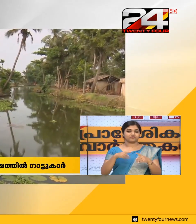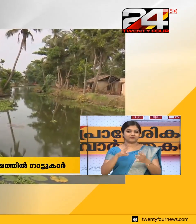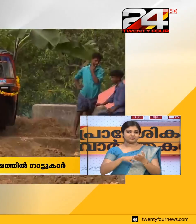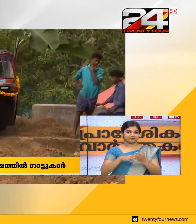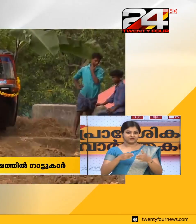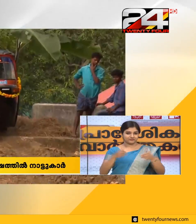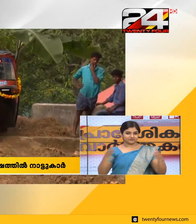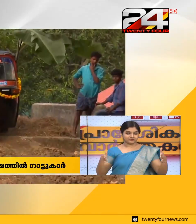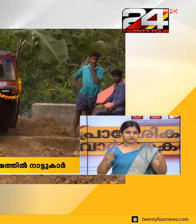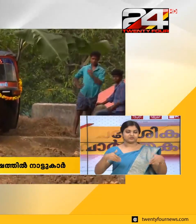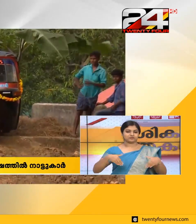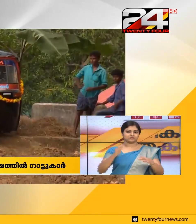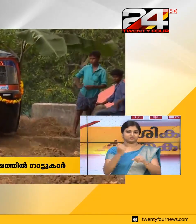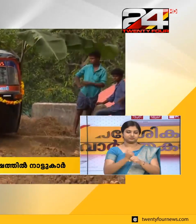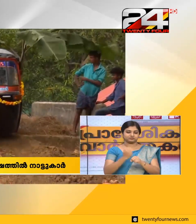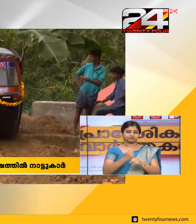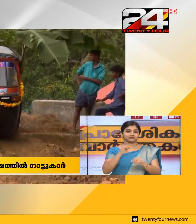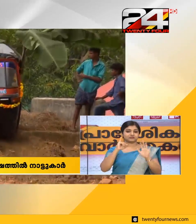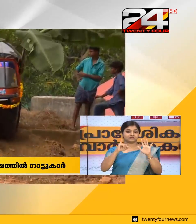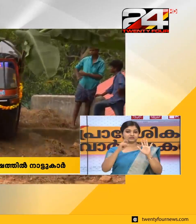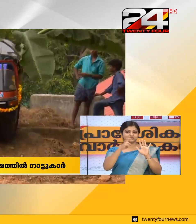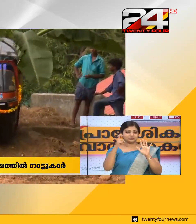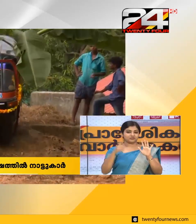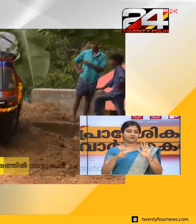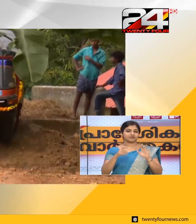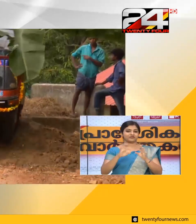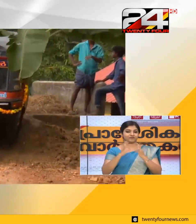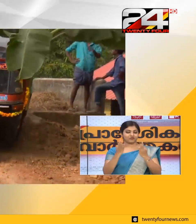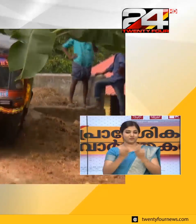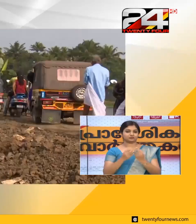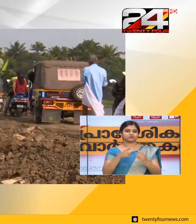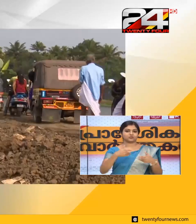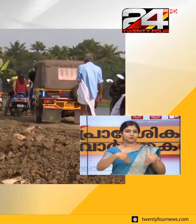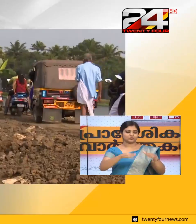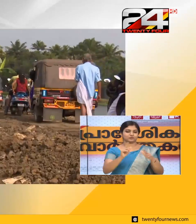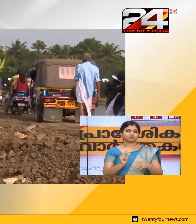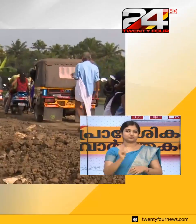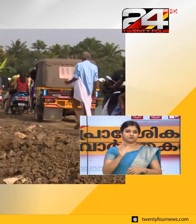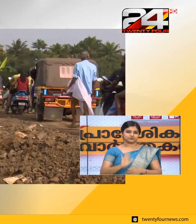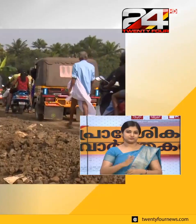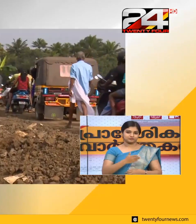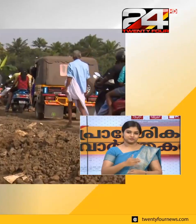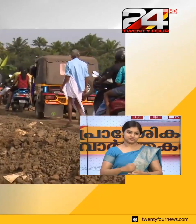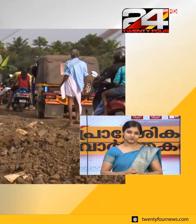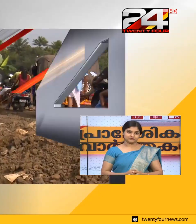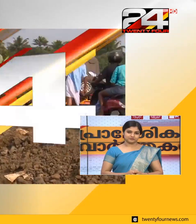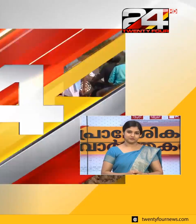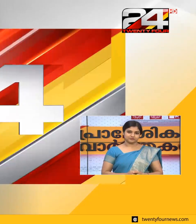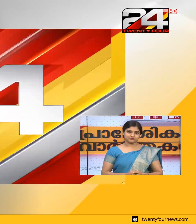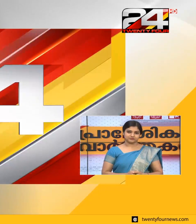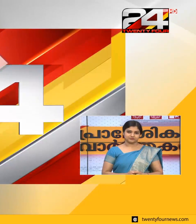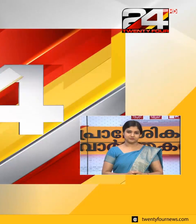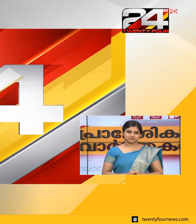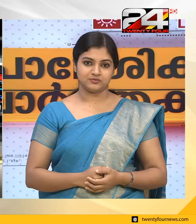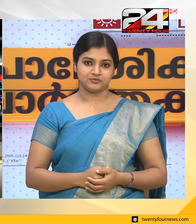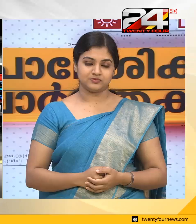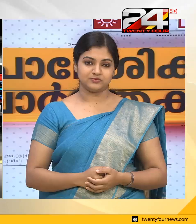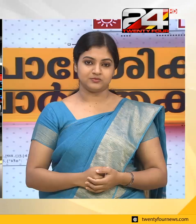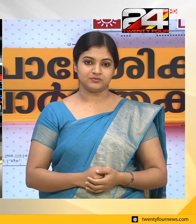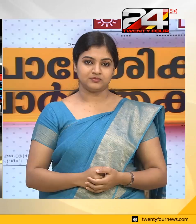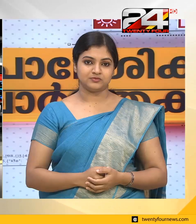നിർമ്മിച്ചത്. 67 കുടുംബങ്ങൾക്കാണ് റോഡിൻ്റെ പ്രയോജനം ലഭ്യമാകുന്നത്. 24 കോട്ടയം.